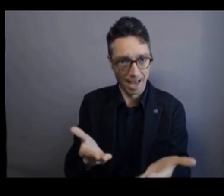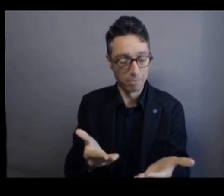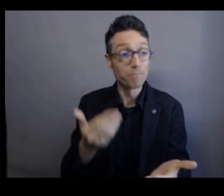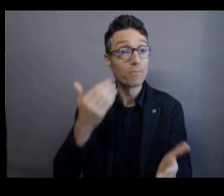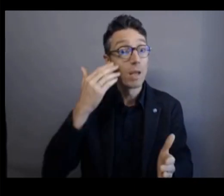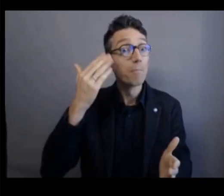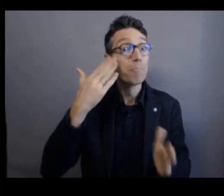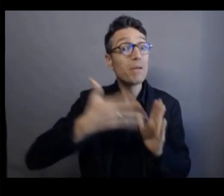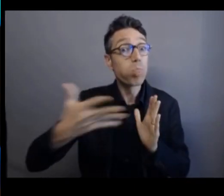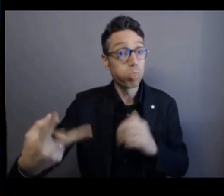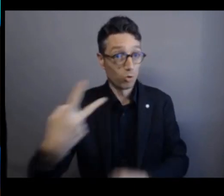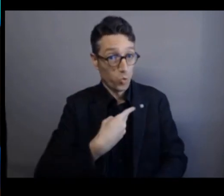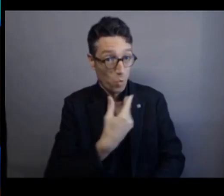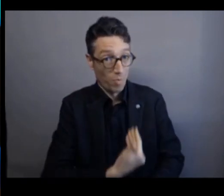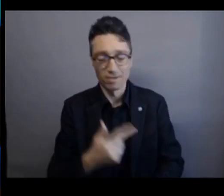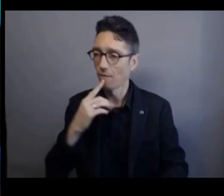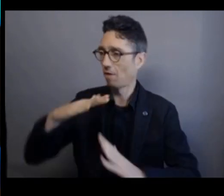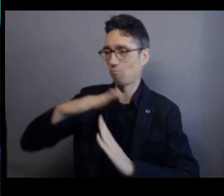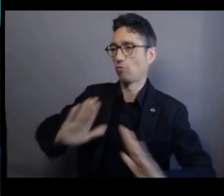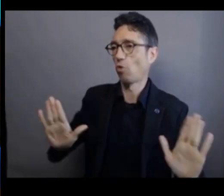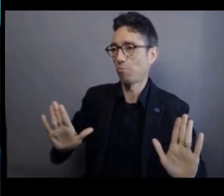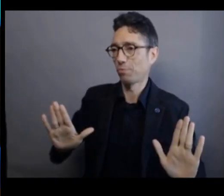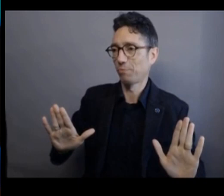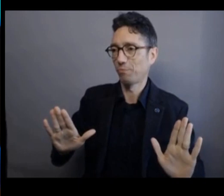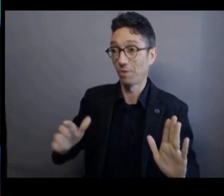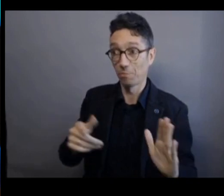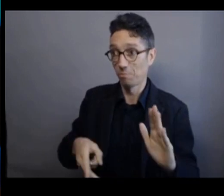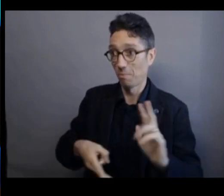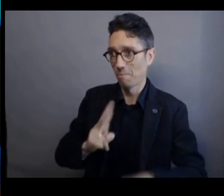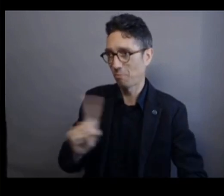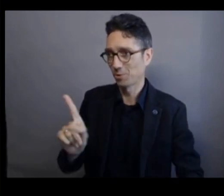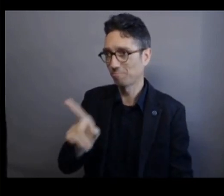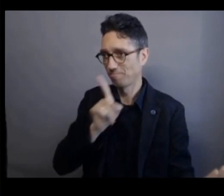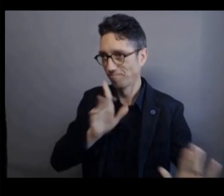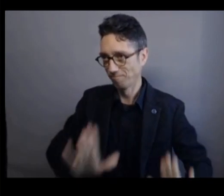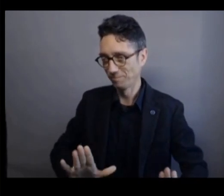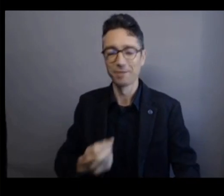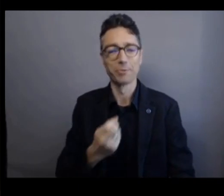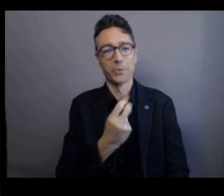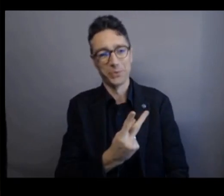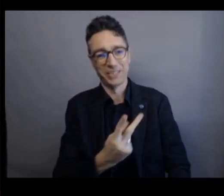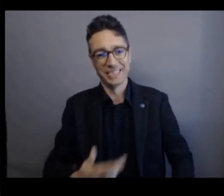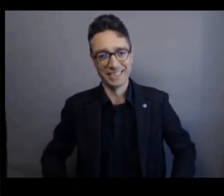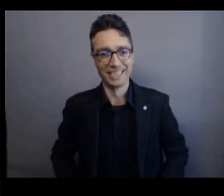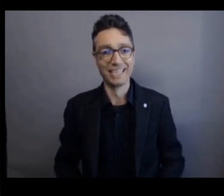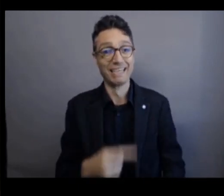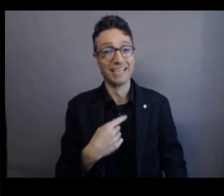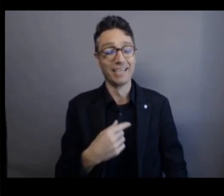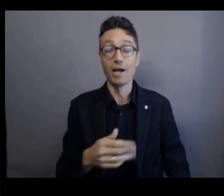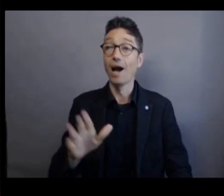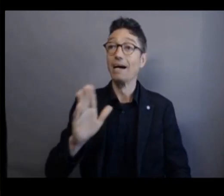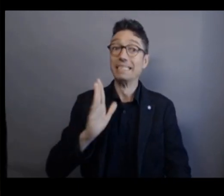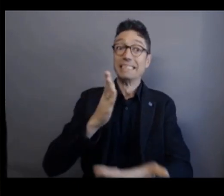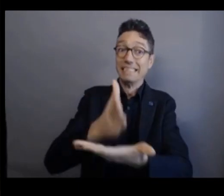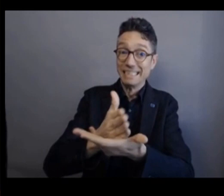le formateur. Je t'arrête là, directement. Il ne faut pas en dire plus, parce que sinon après. Alors, justement, donc, je vais rebondir. Je suis désolé, c'est très frustrant d'avoir ce